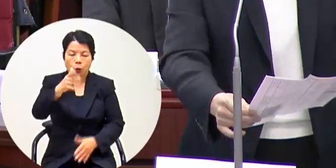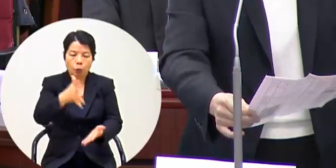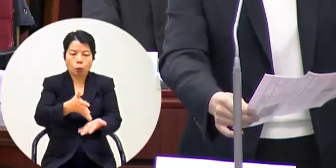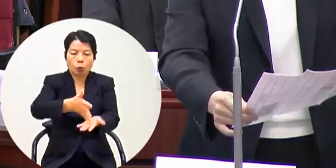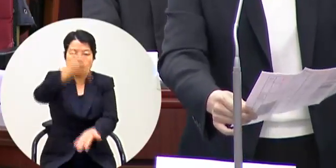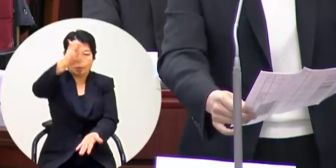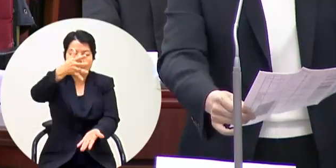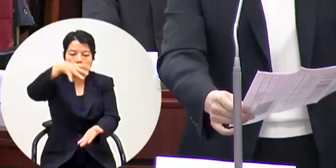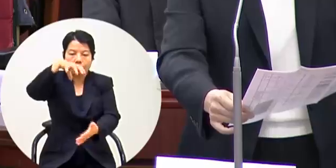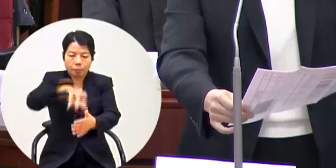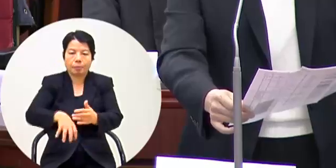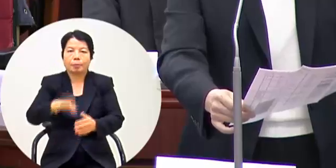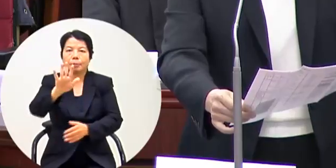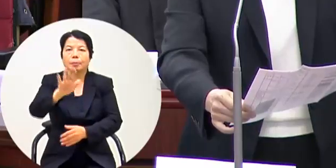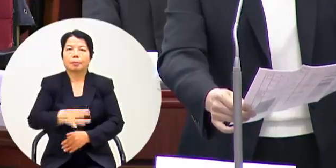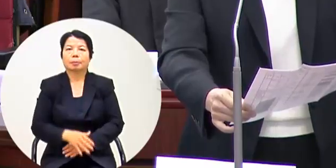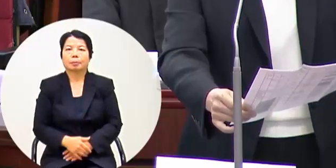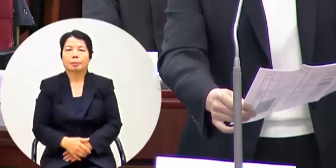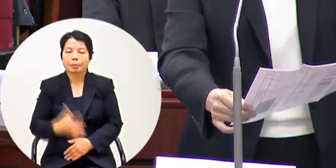有老人。 在哪一个点？